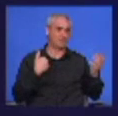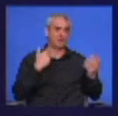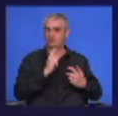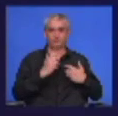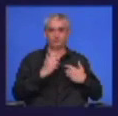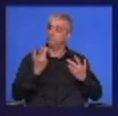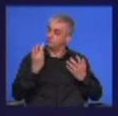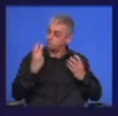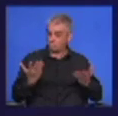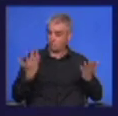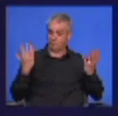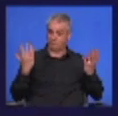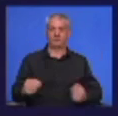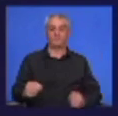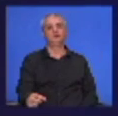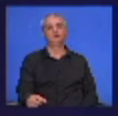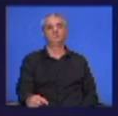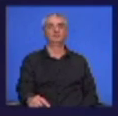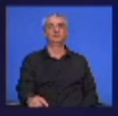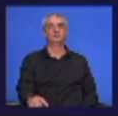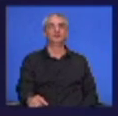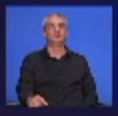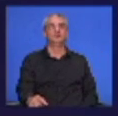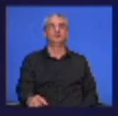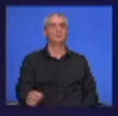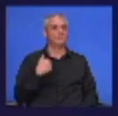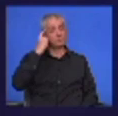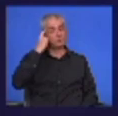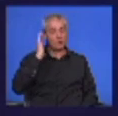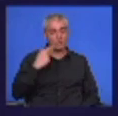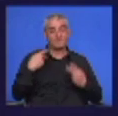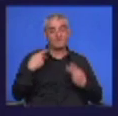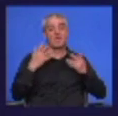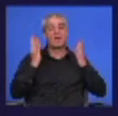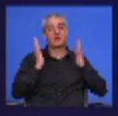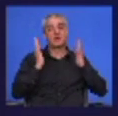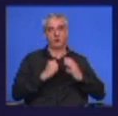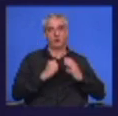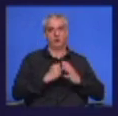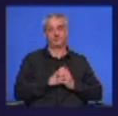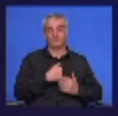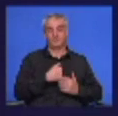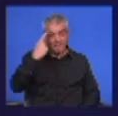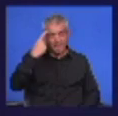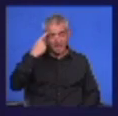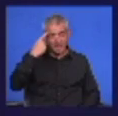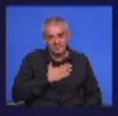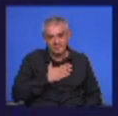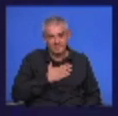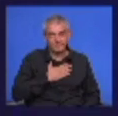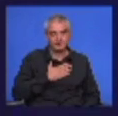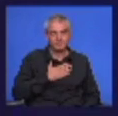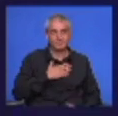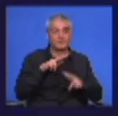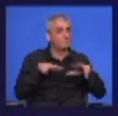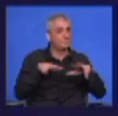טוב. כן. אבל אני מאוד מודאג ואני מאוד חרד. אני לדעתי, המצב הוא